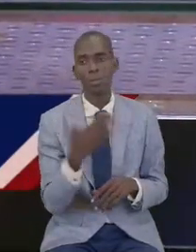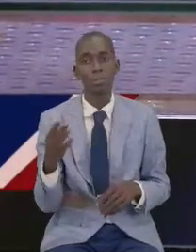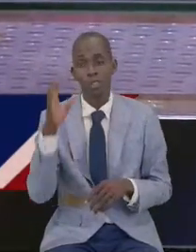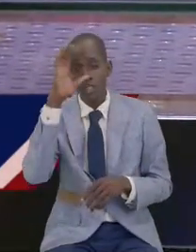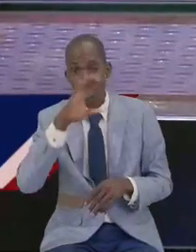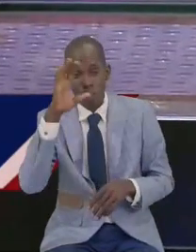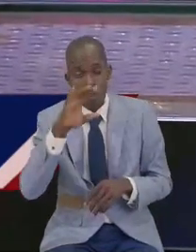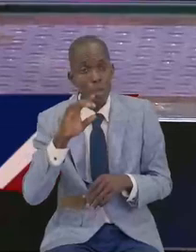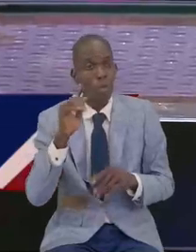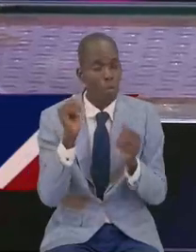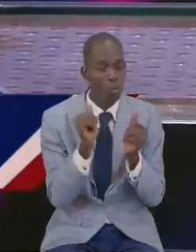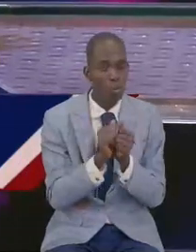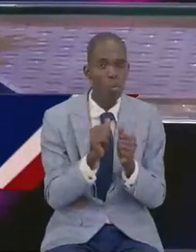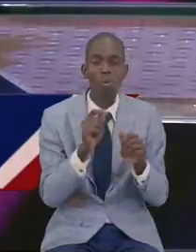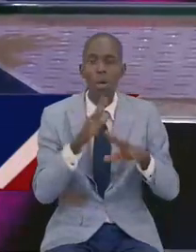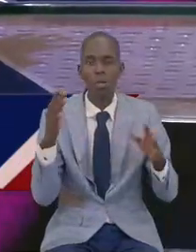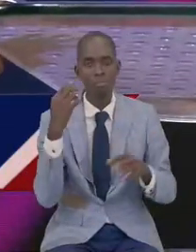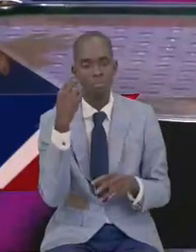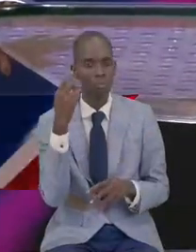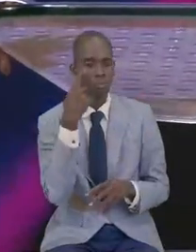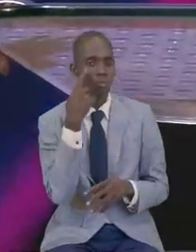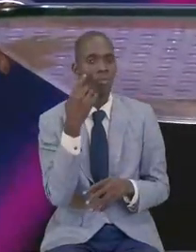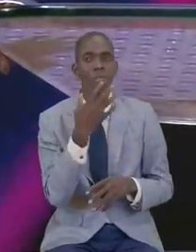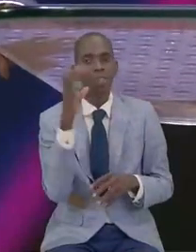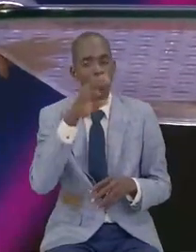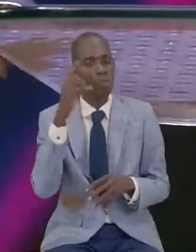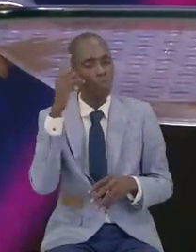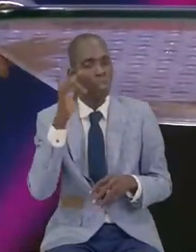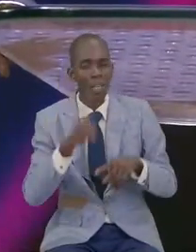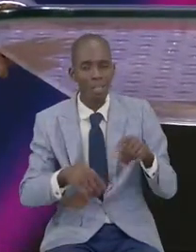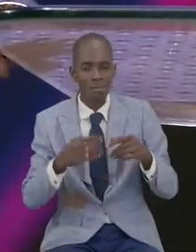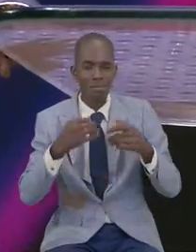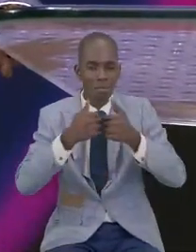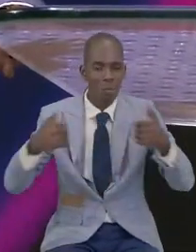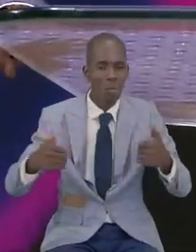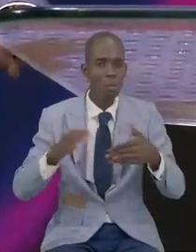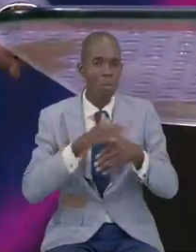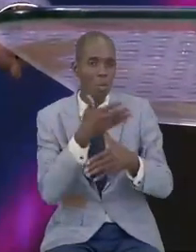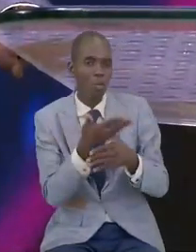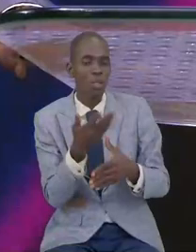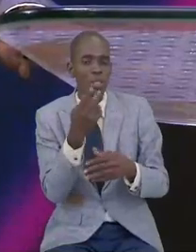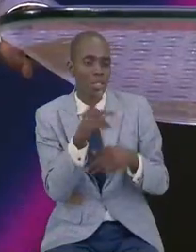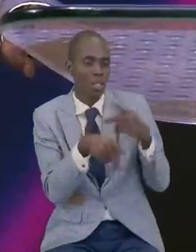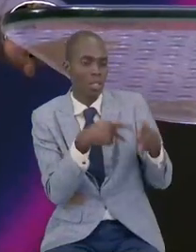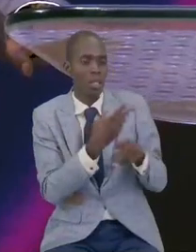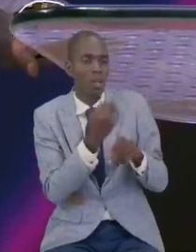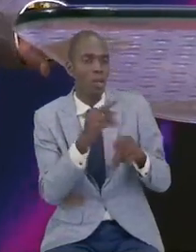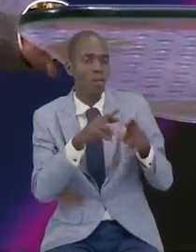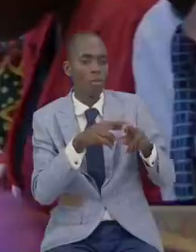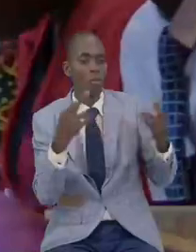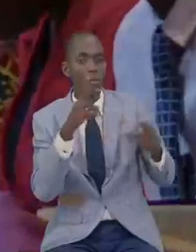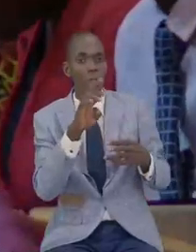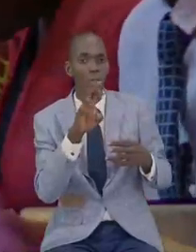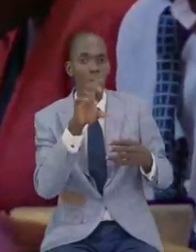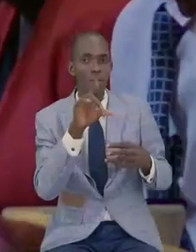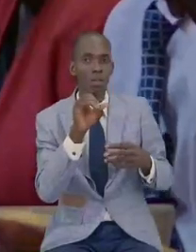sont des chercheurs aveugles et ils ne peuvent pas distinguer de la révélation venant du diable et